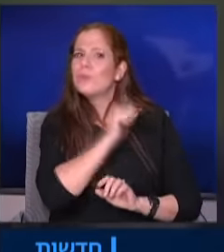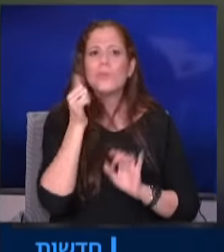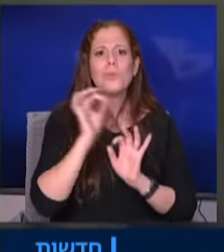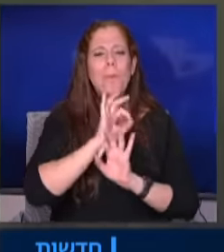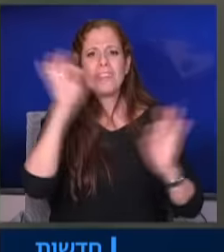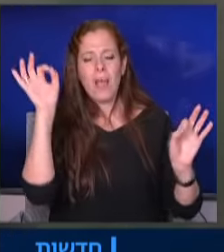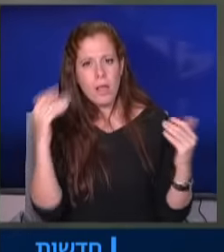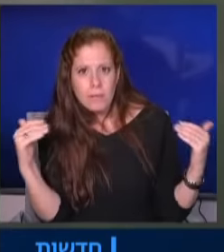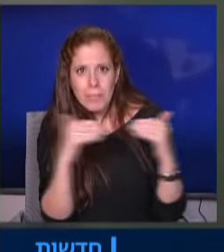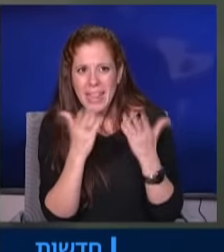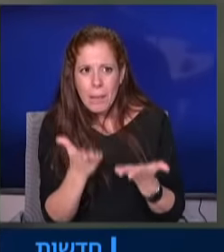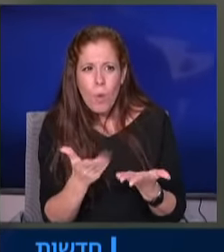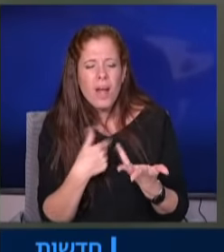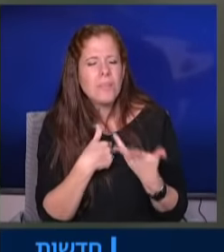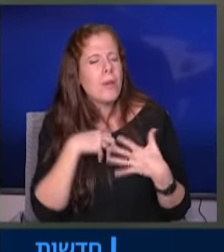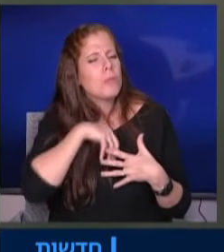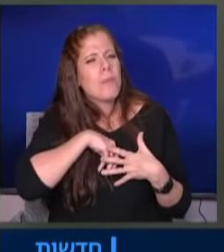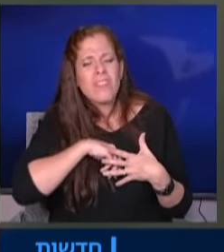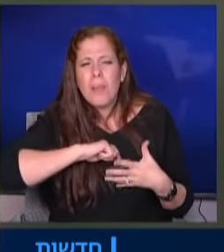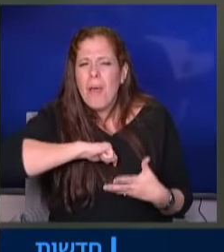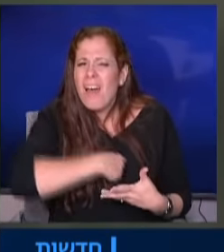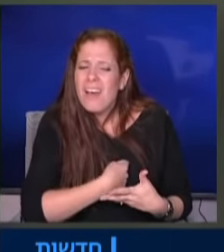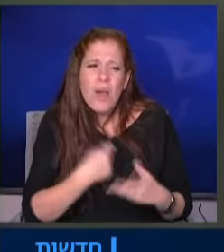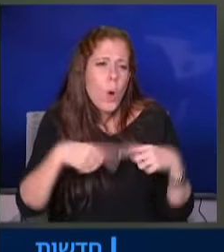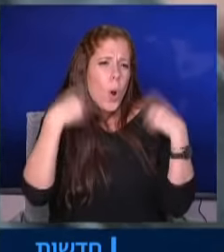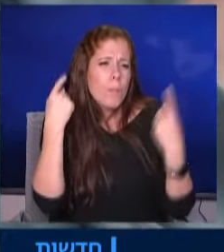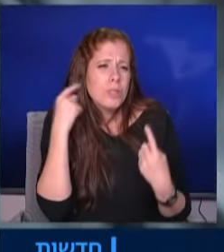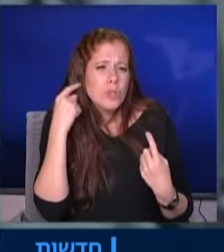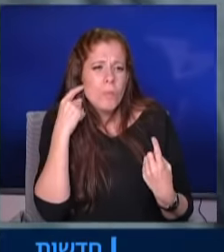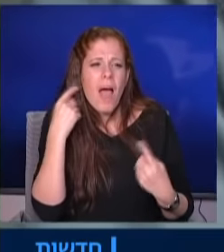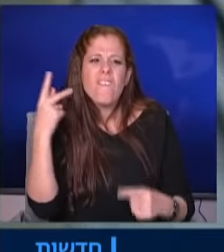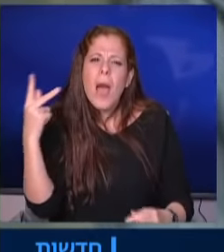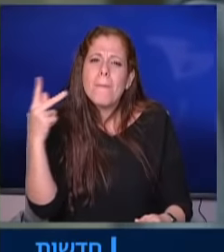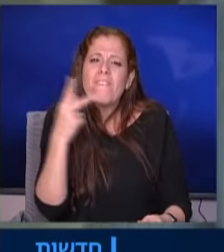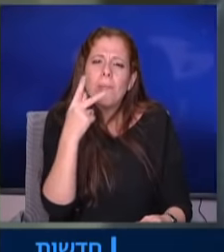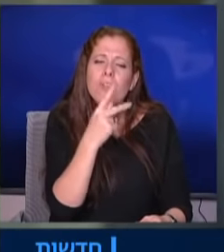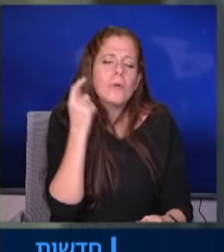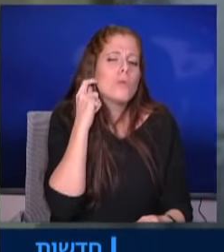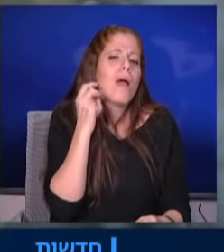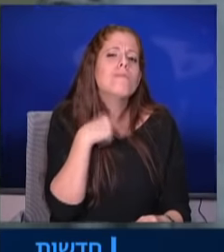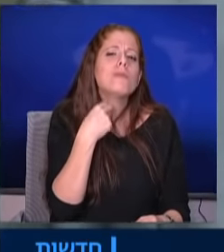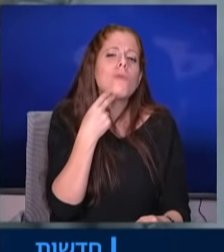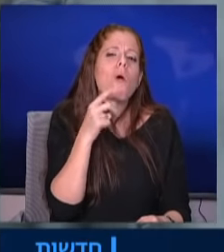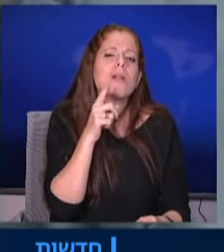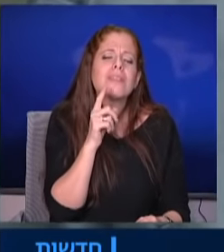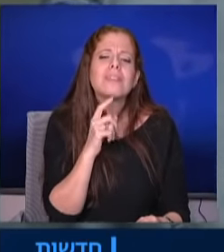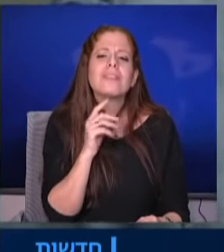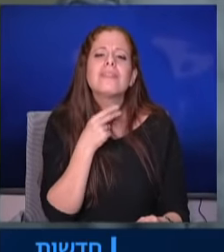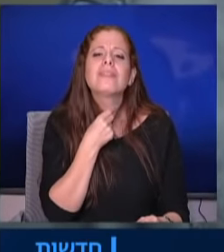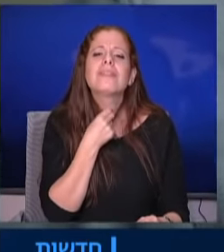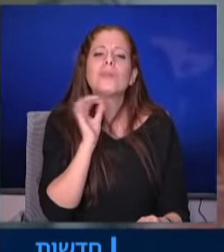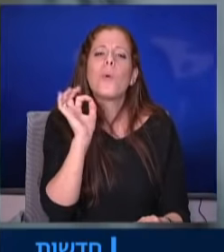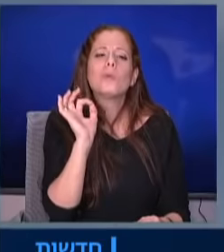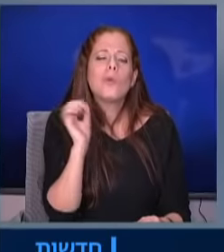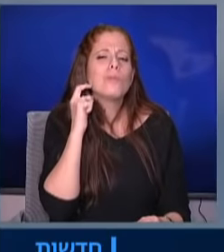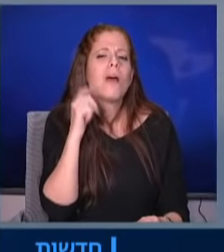אני נקרע מבפנים, אני כל היום בראש, אני כל היום שומע פחים, הפחים, הפחים, עם הקול הצעות שלו. אבל זה